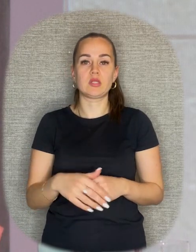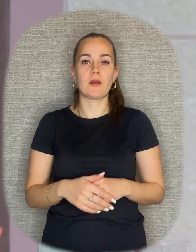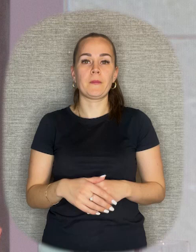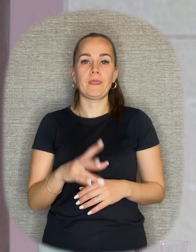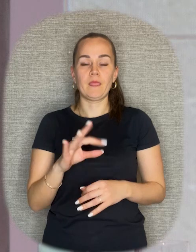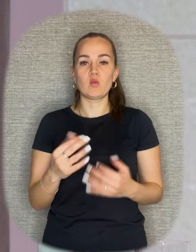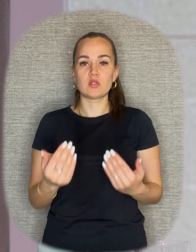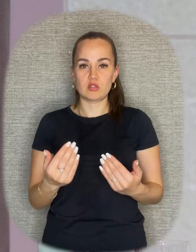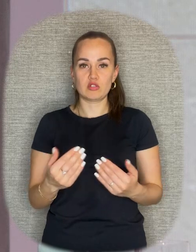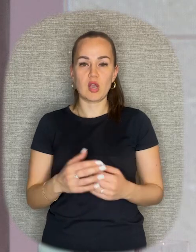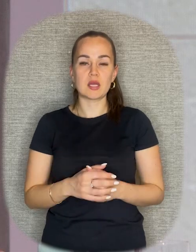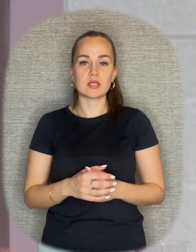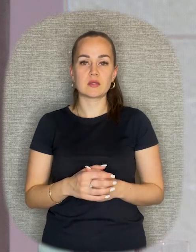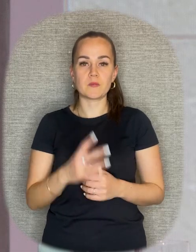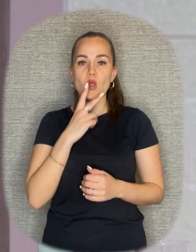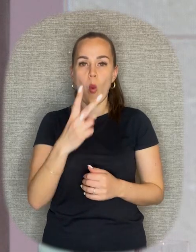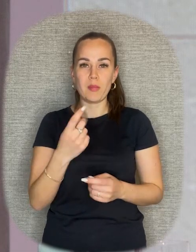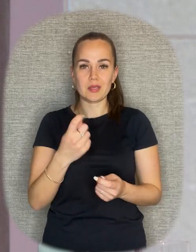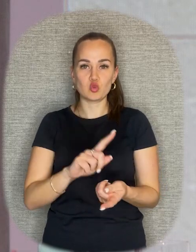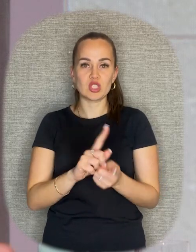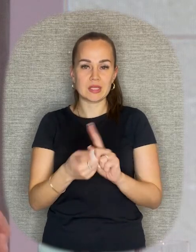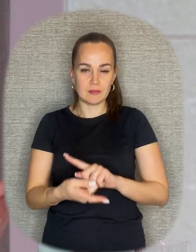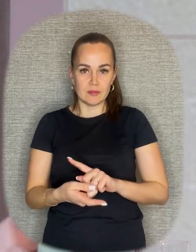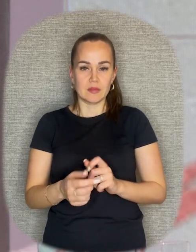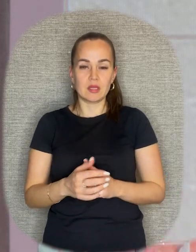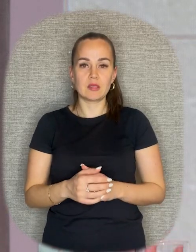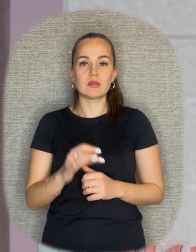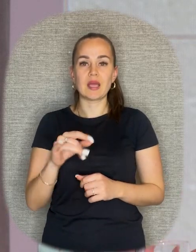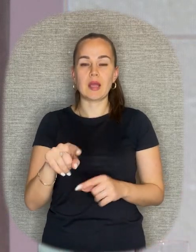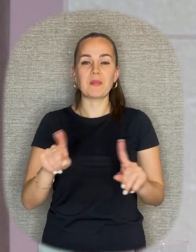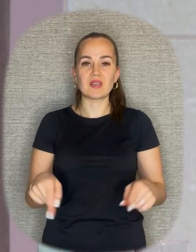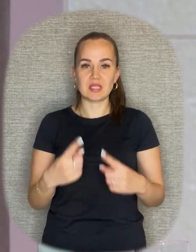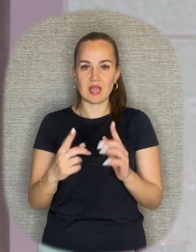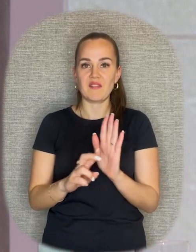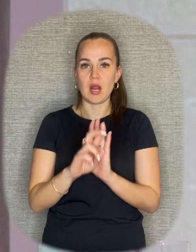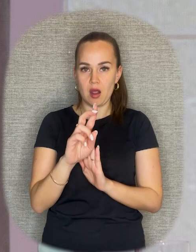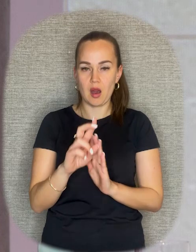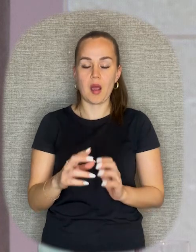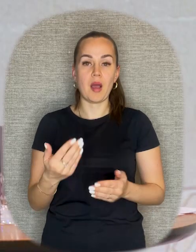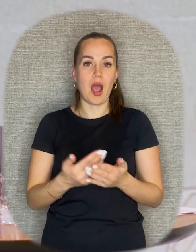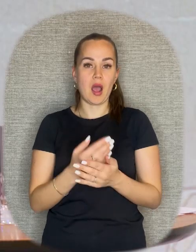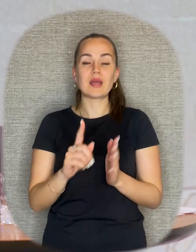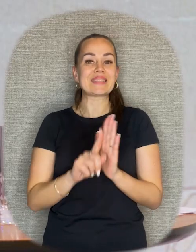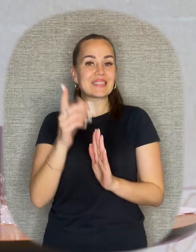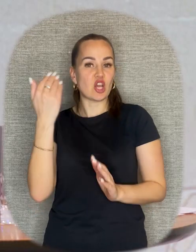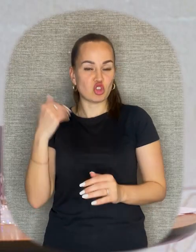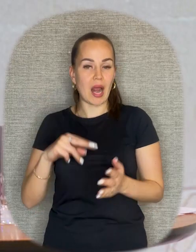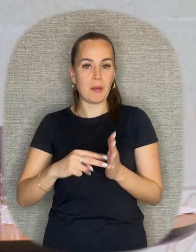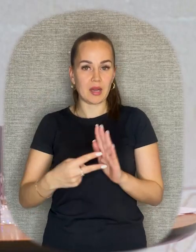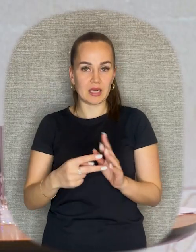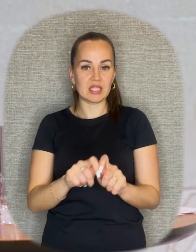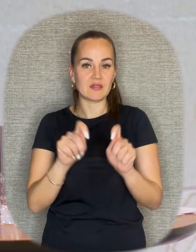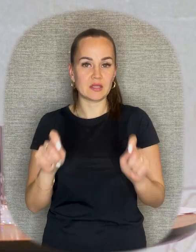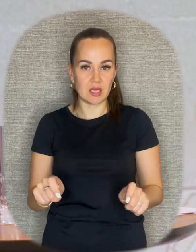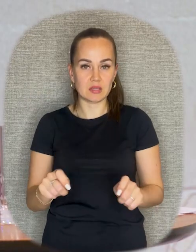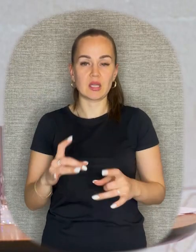разрушением домов бы была расширена шестая Советская с раскрытием площади Ну сейчас облик изменился